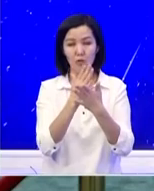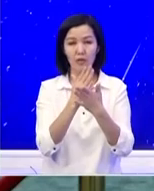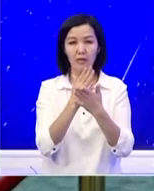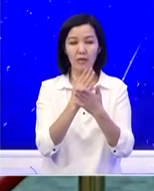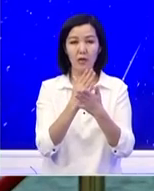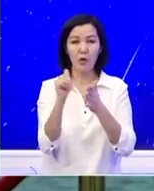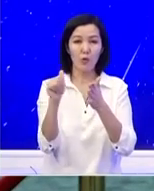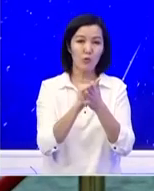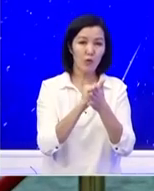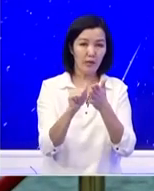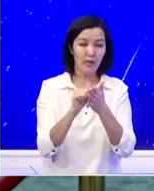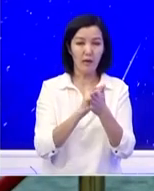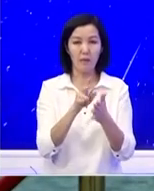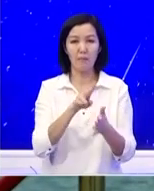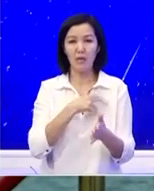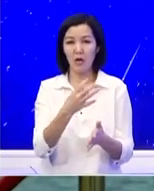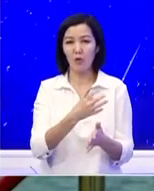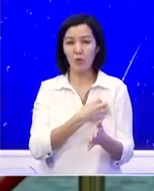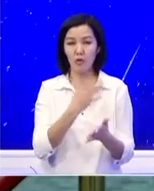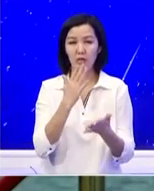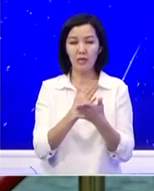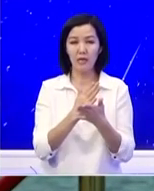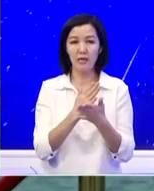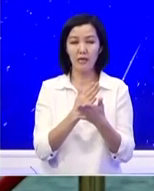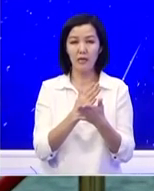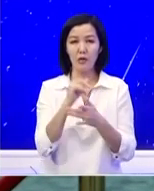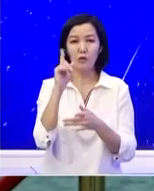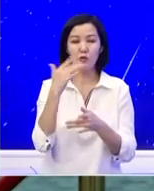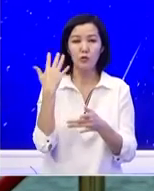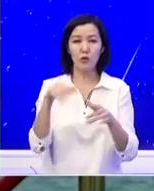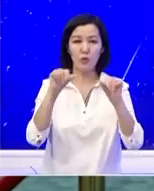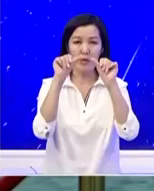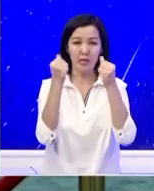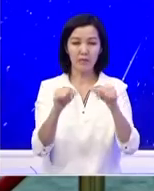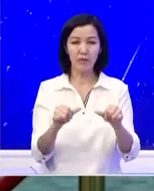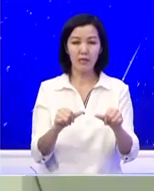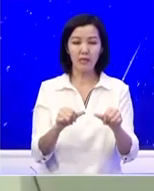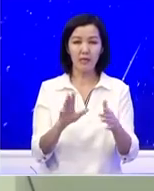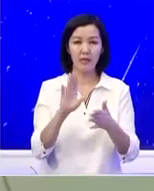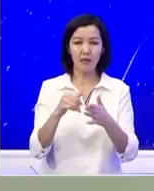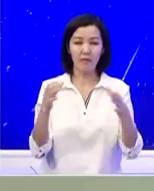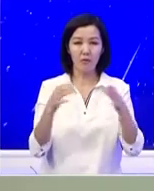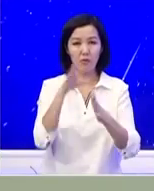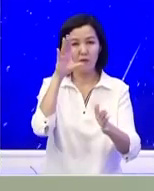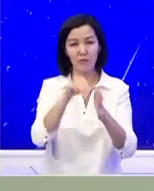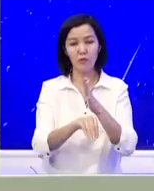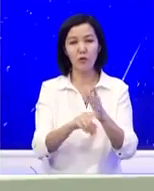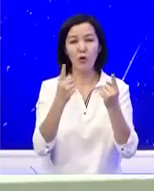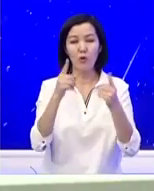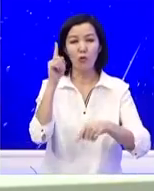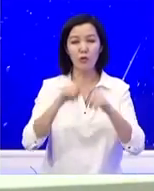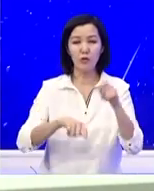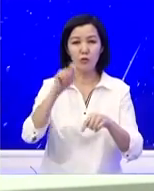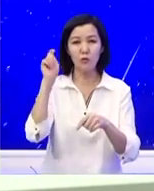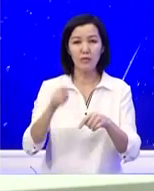жерлестеріміздің құжаттары, медаль, ордендері, экспонаттардың 150-і негізгі қорға жатады. Ұлы Отан соғысына 1 миллионнан